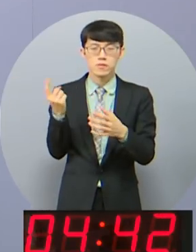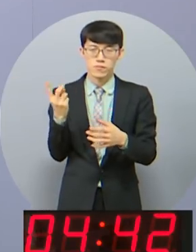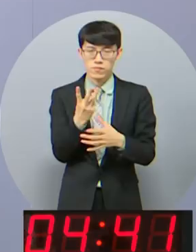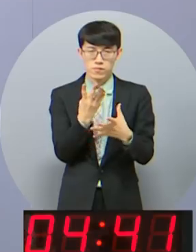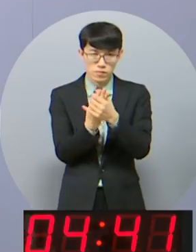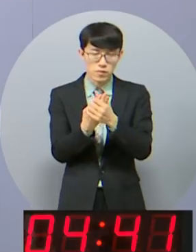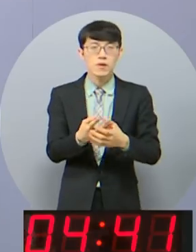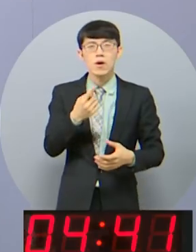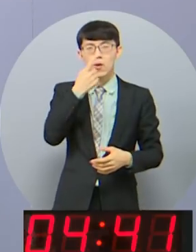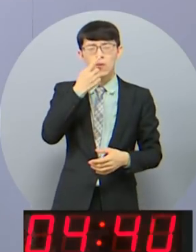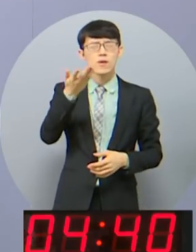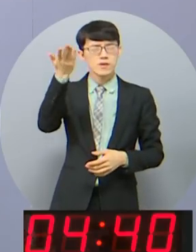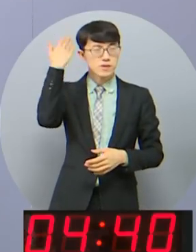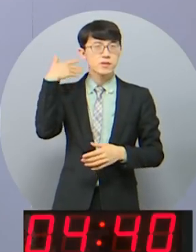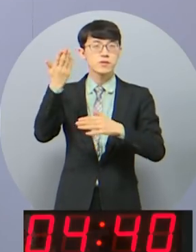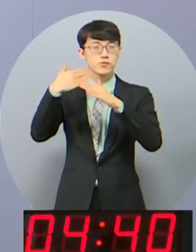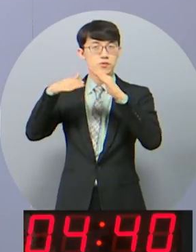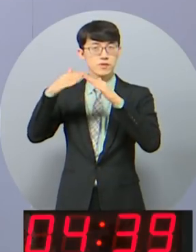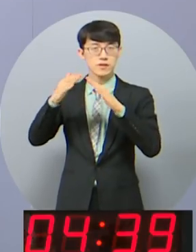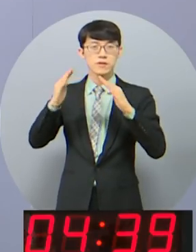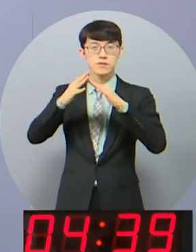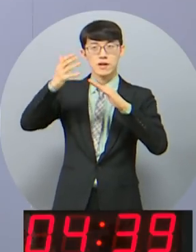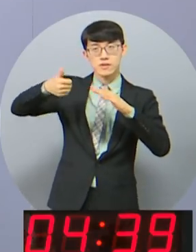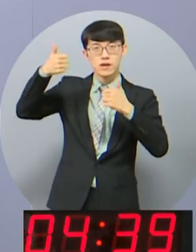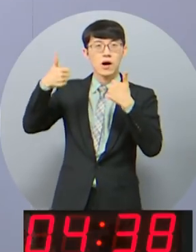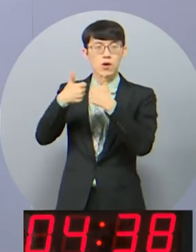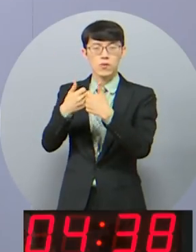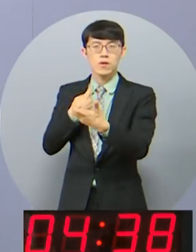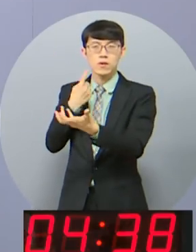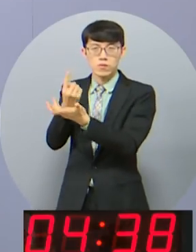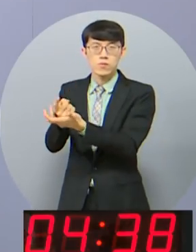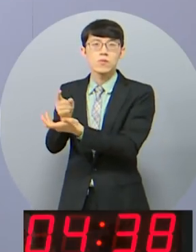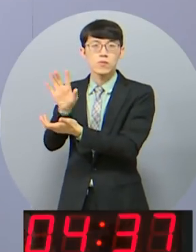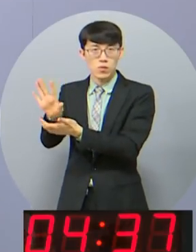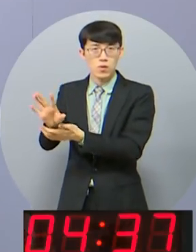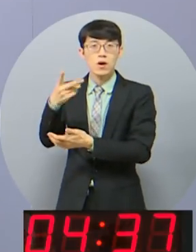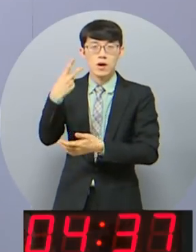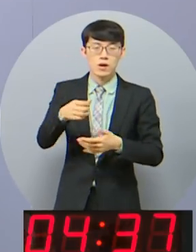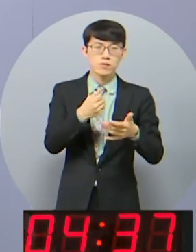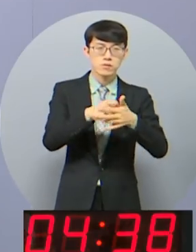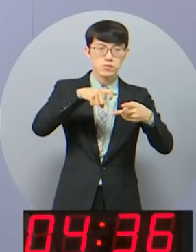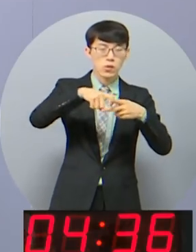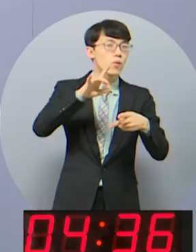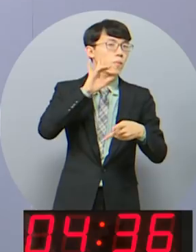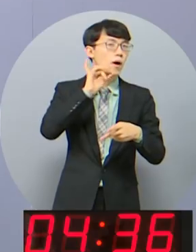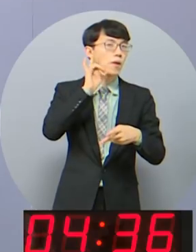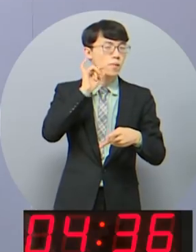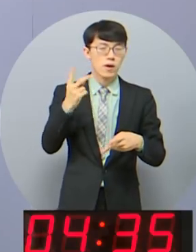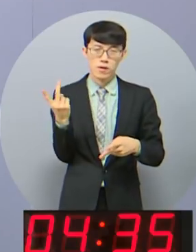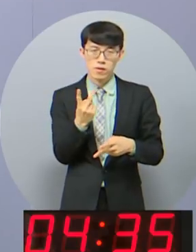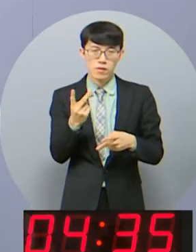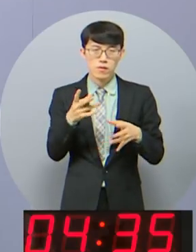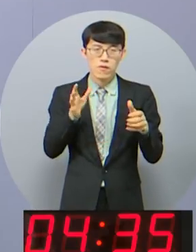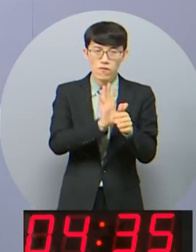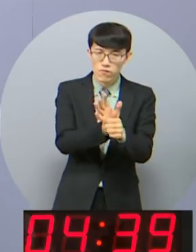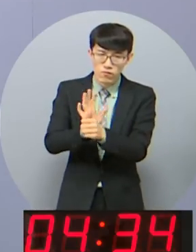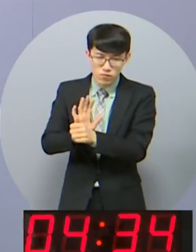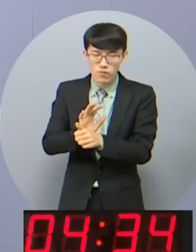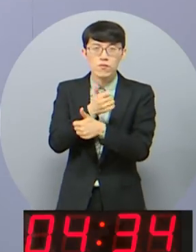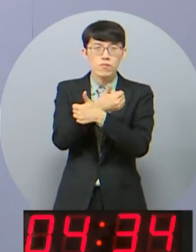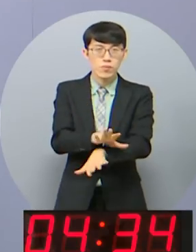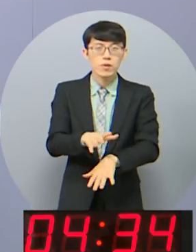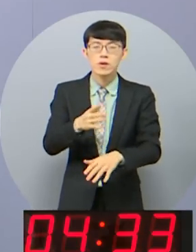学生家长会的成员，与担任志工妈妈的服务经验，实际参与和了解校